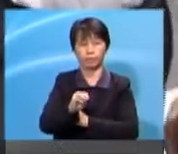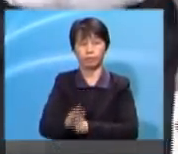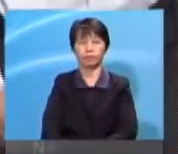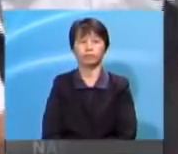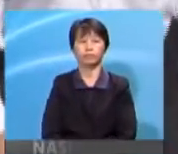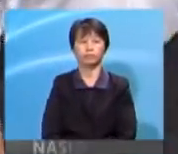fam